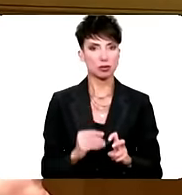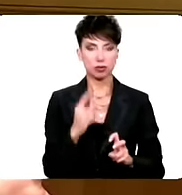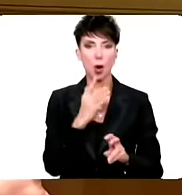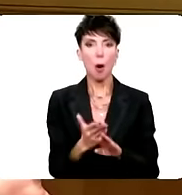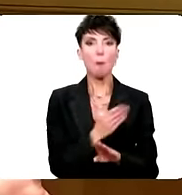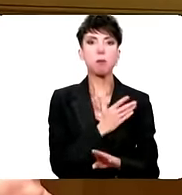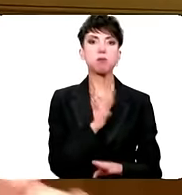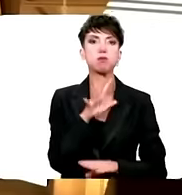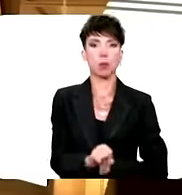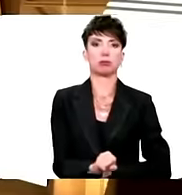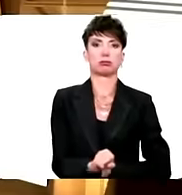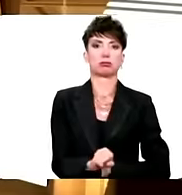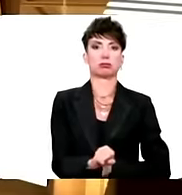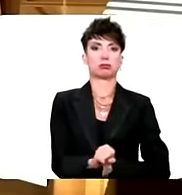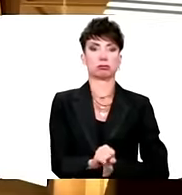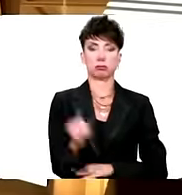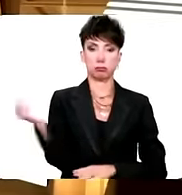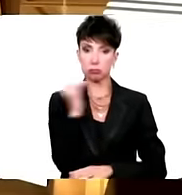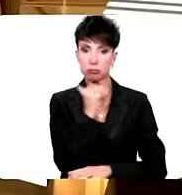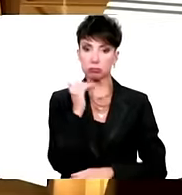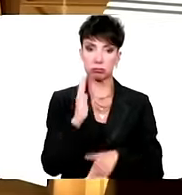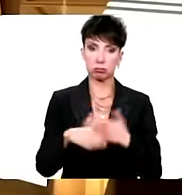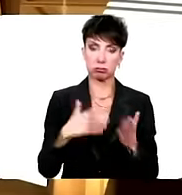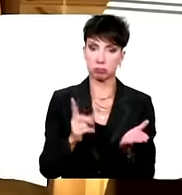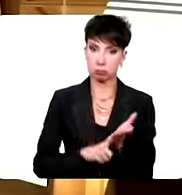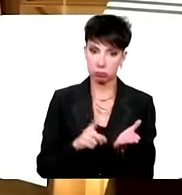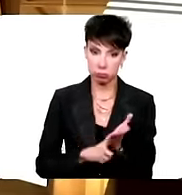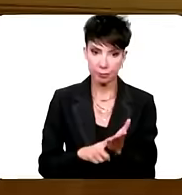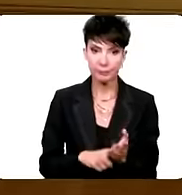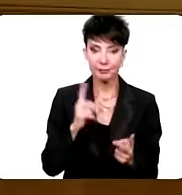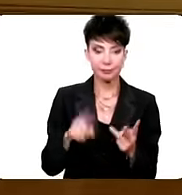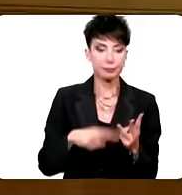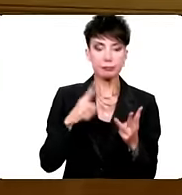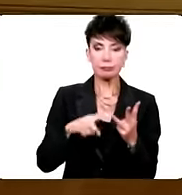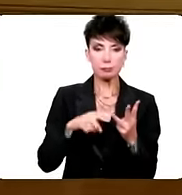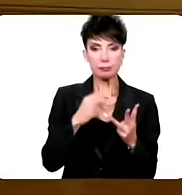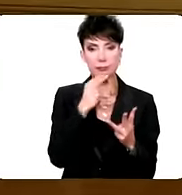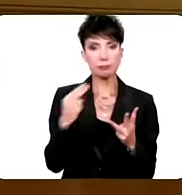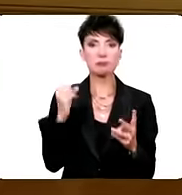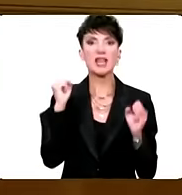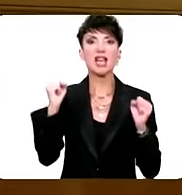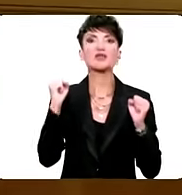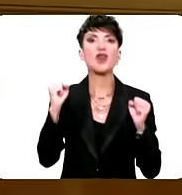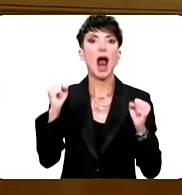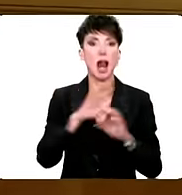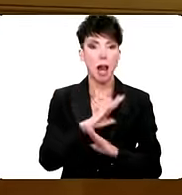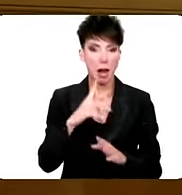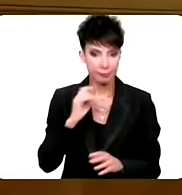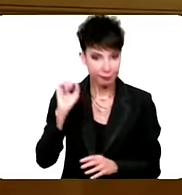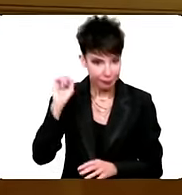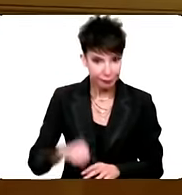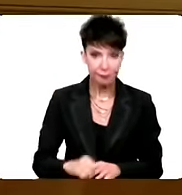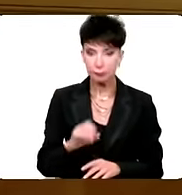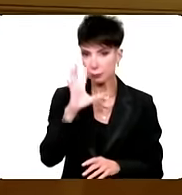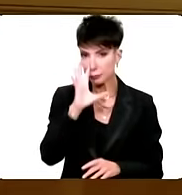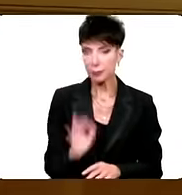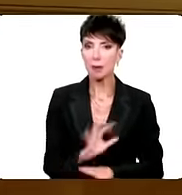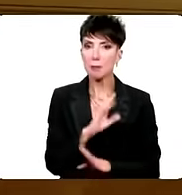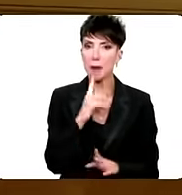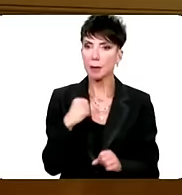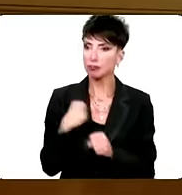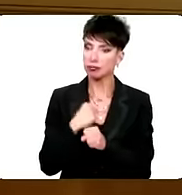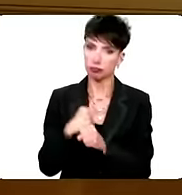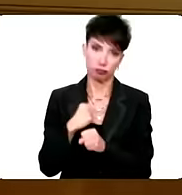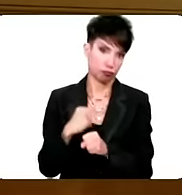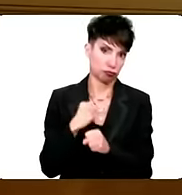με μεγάλη ταχύτητα. Μεγαλύτερη έμφαση στα θέματα της ασφάλειας. Έχει γίνει, πιστεύω. Έχει αρχίσει να γίνεται μια καλύτερη δουλειά. Τουλάχιστον φαίνεται